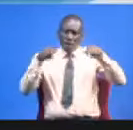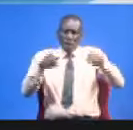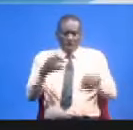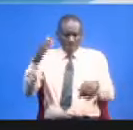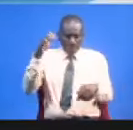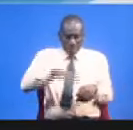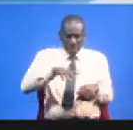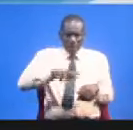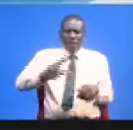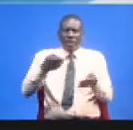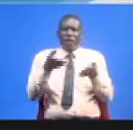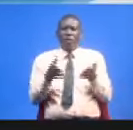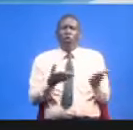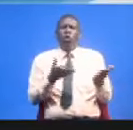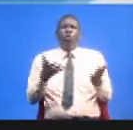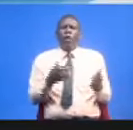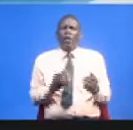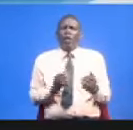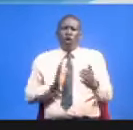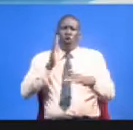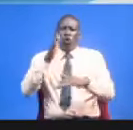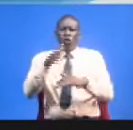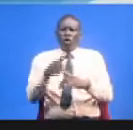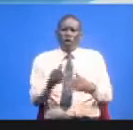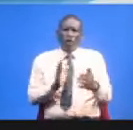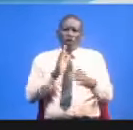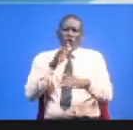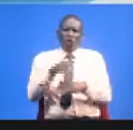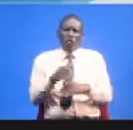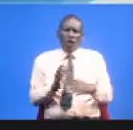hadi humu nchini ambapo ni zaidi ya kilo